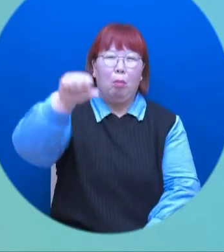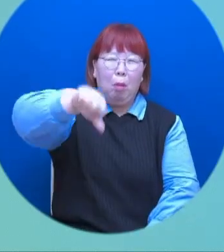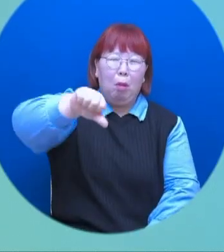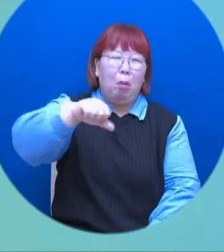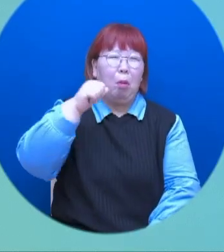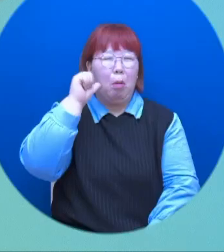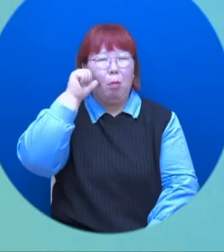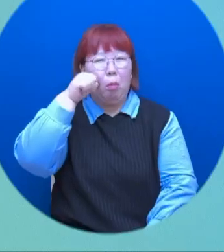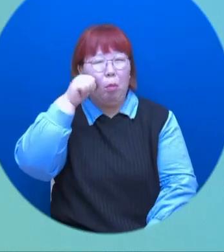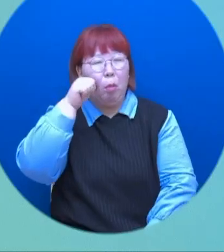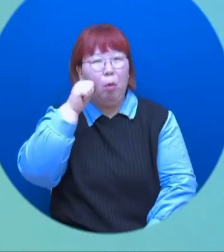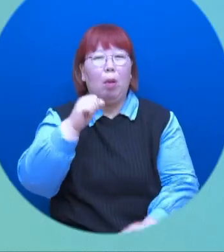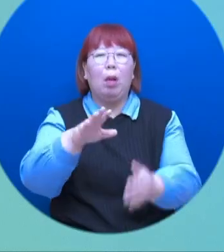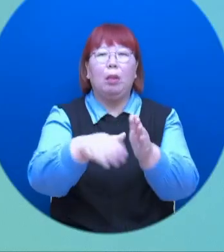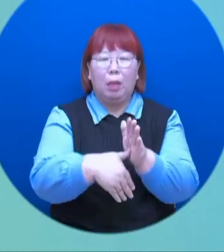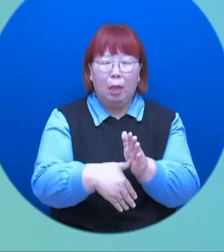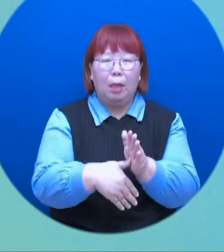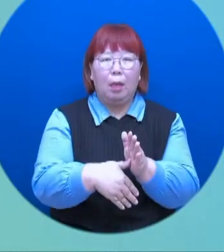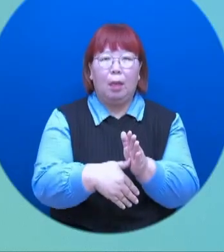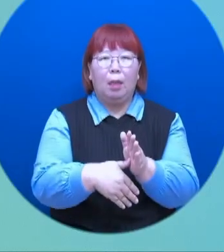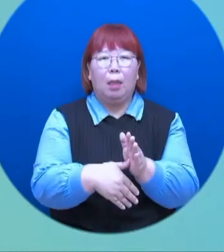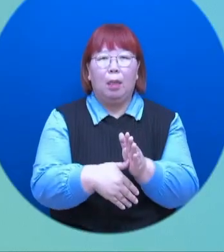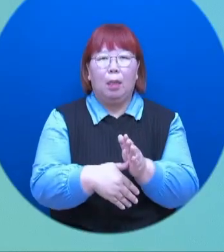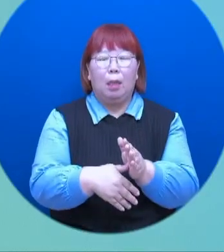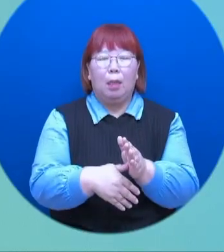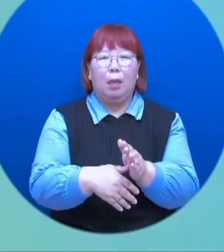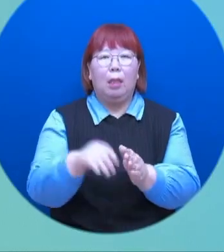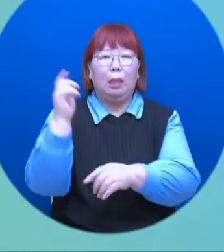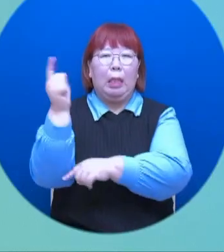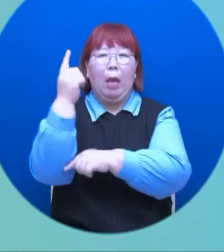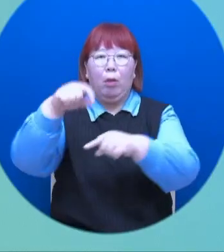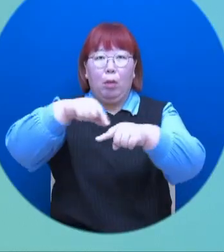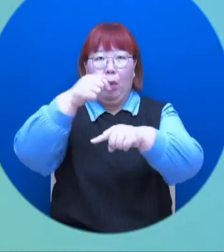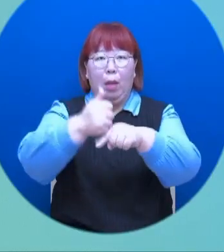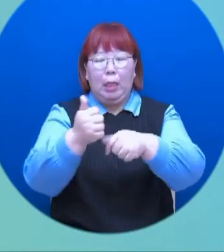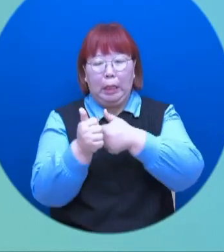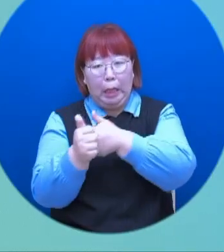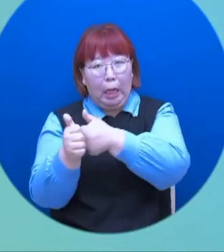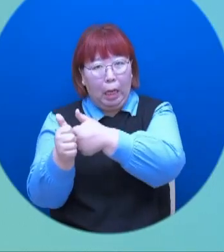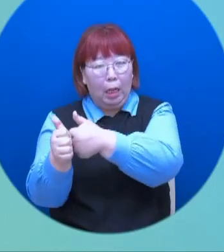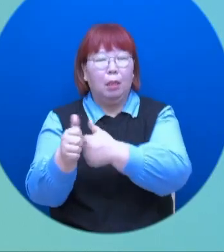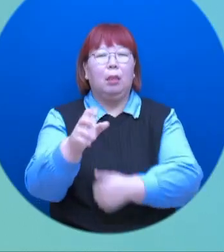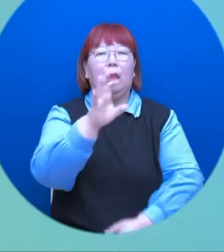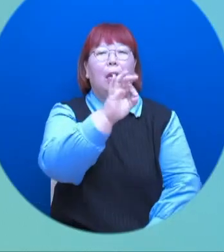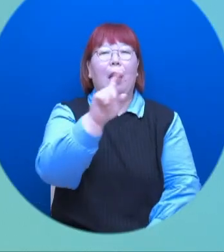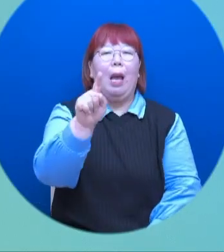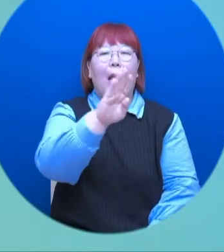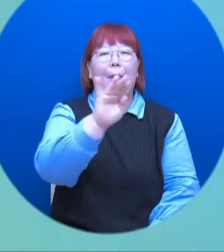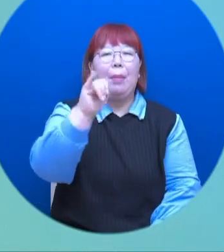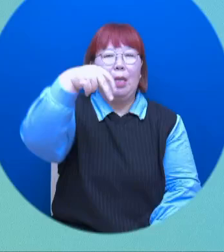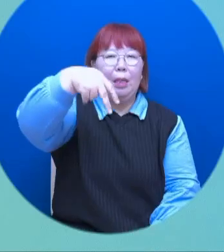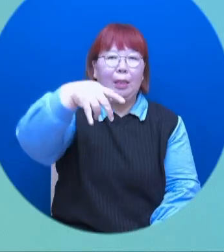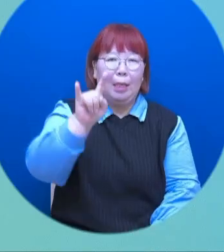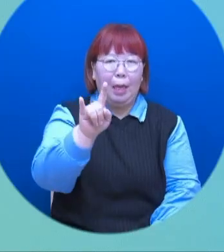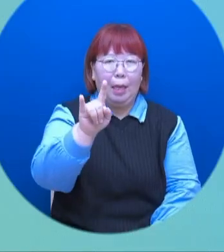합니다. 그때에 따라갔던 장관이 있죠. 아비새, 경호장관이죠.